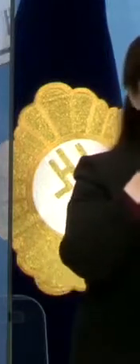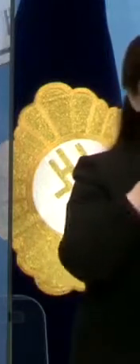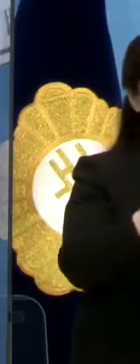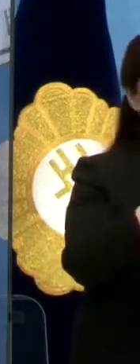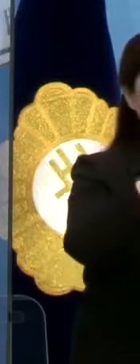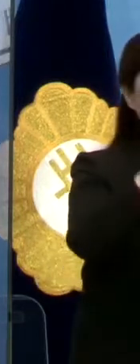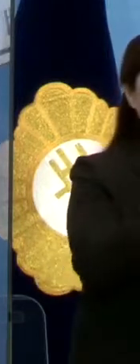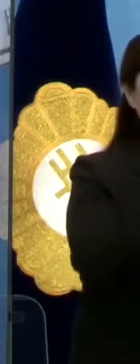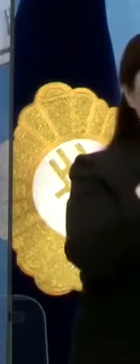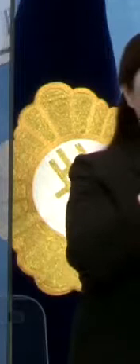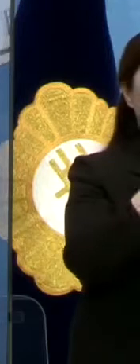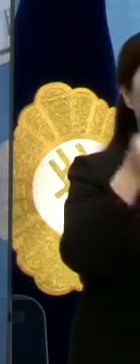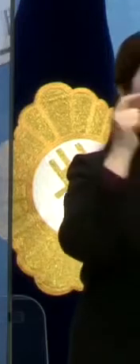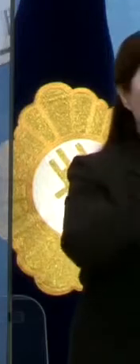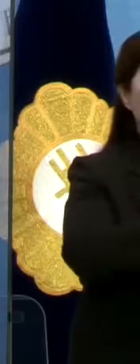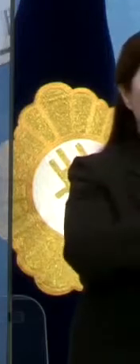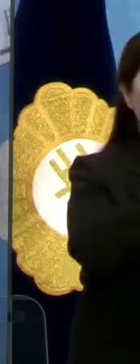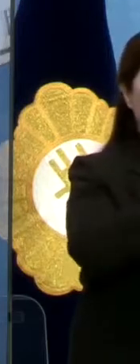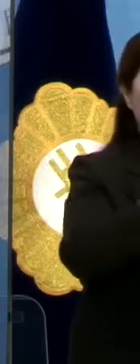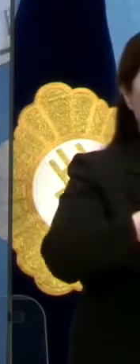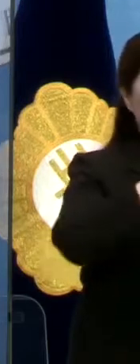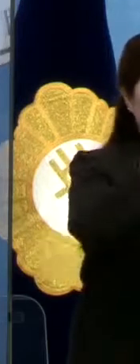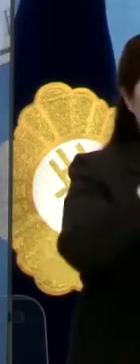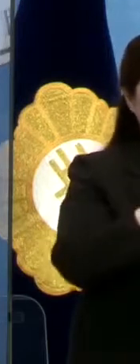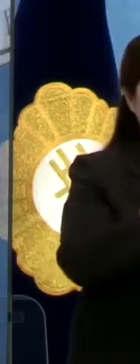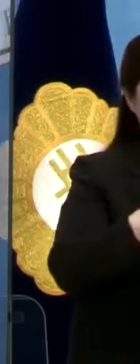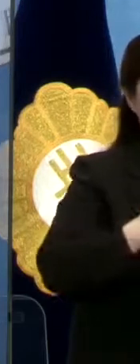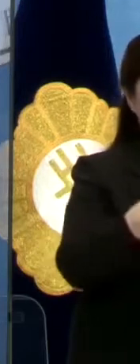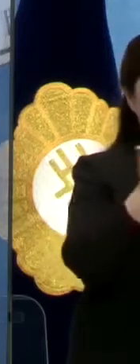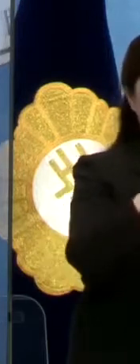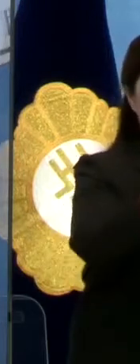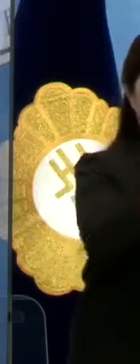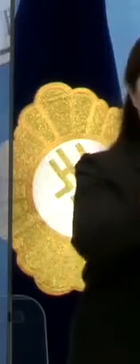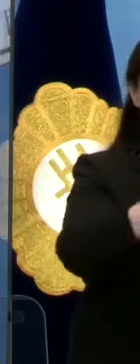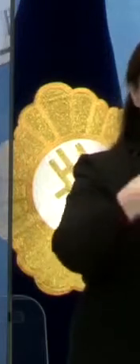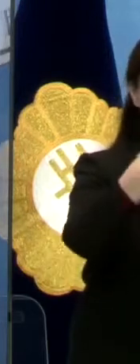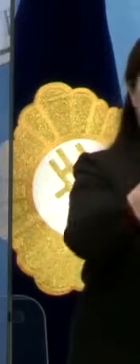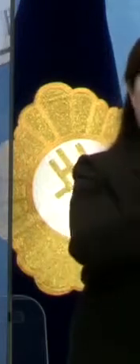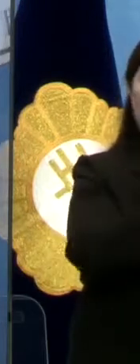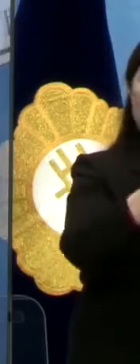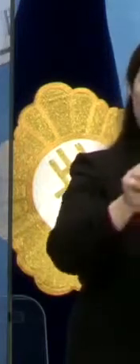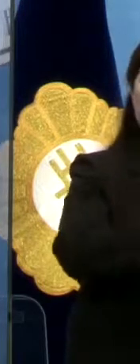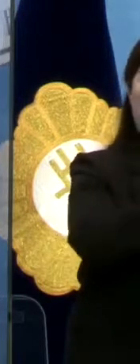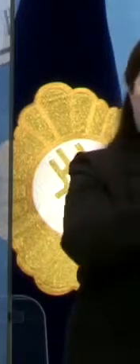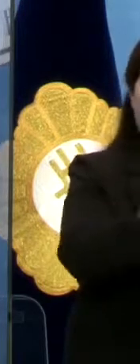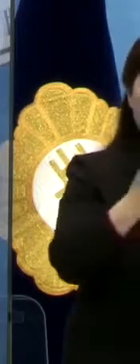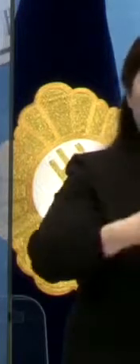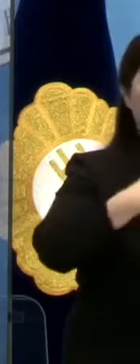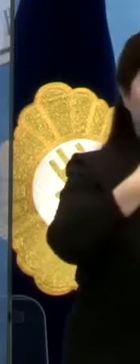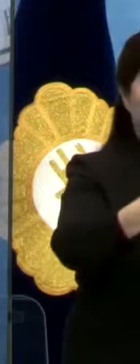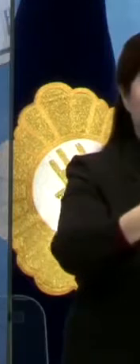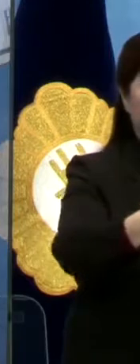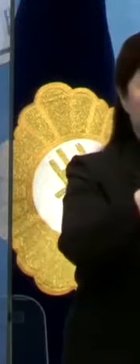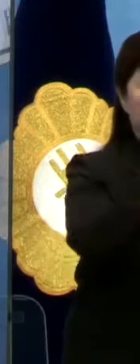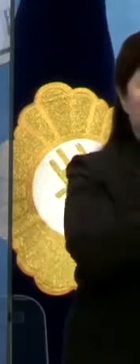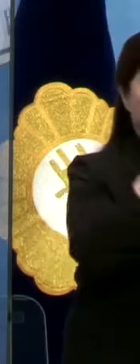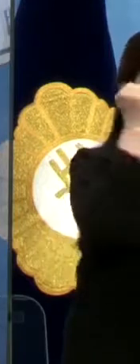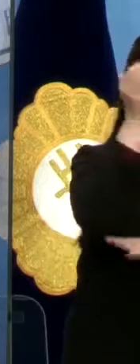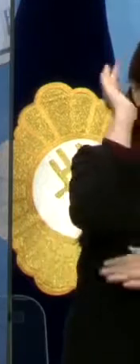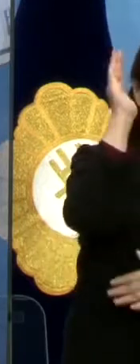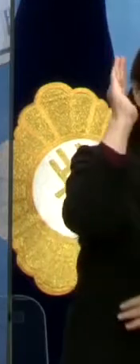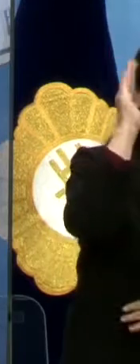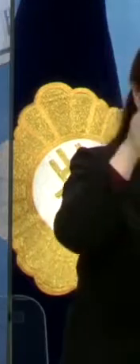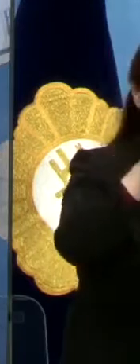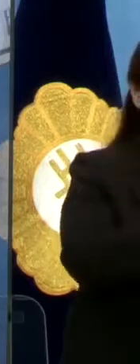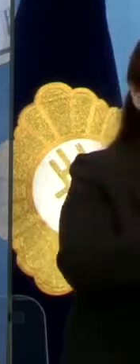노벨 평화상 추진을 위해서 국제 간호협의회 연차총회에 싱가포르에 직접 참석해서 기조 연설을